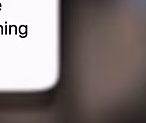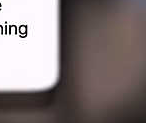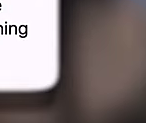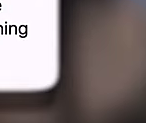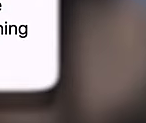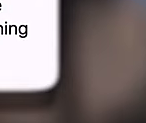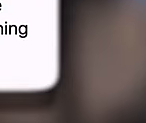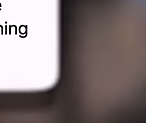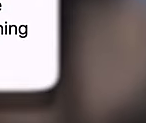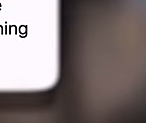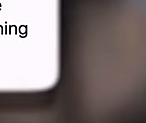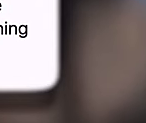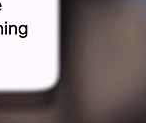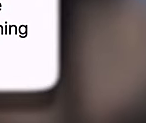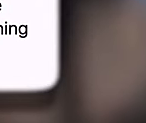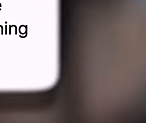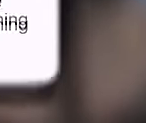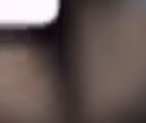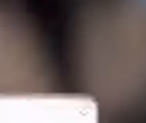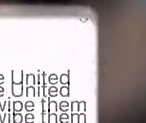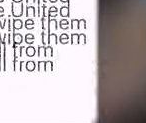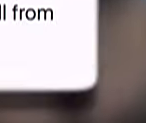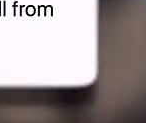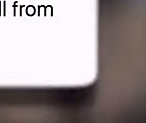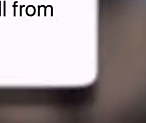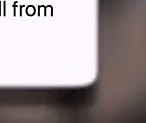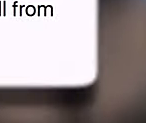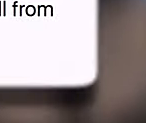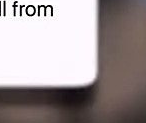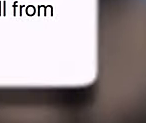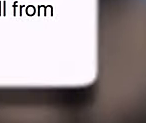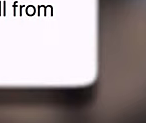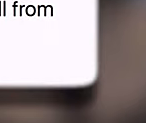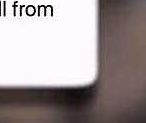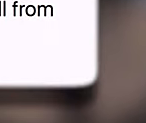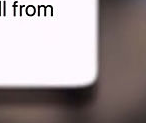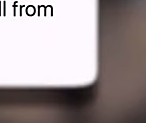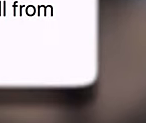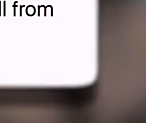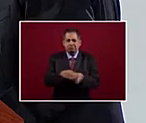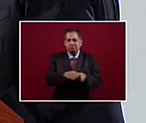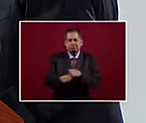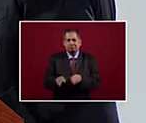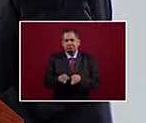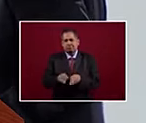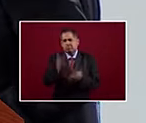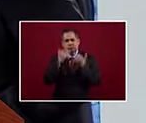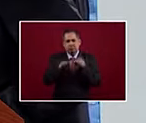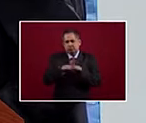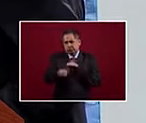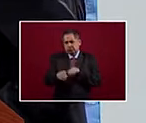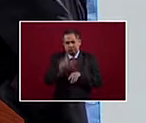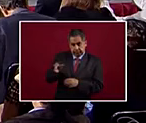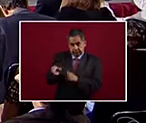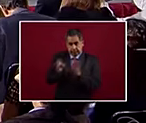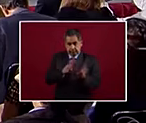чего погибло много американцев в том числе дети он также призвал мексиканские власти стереть наркомафию с лица земли президент